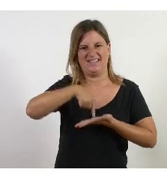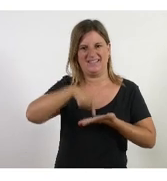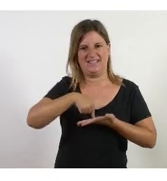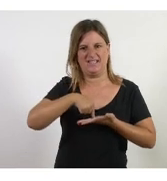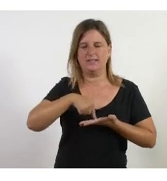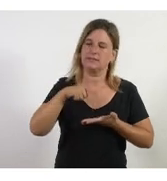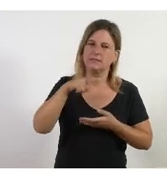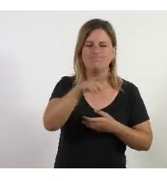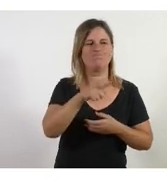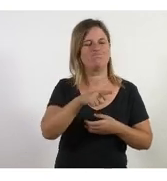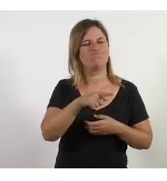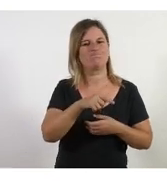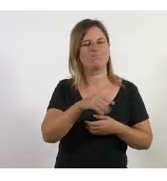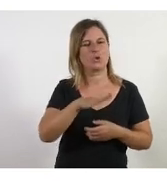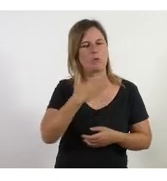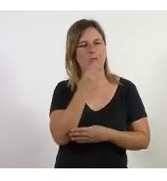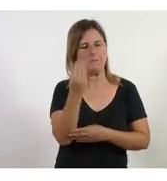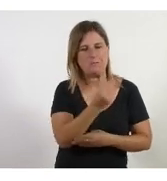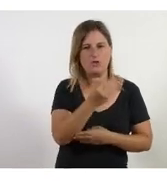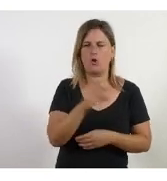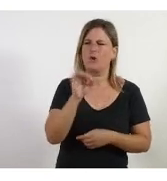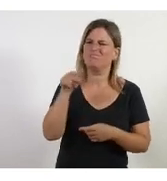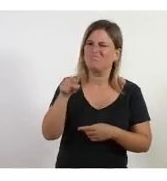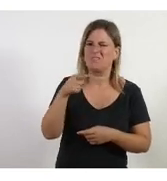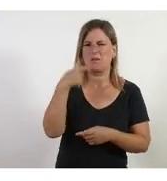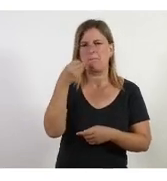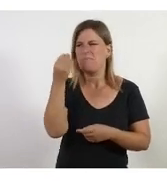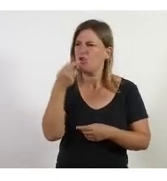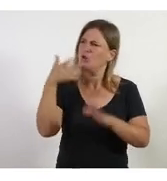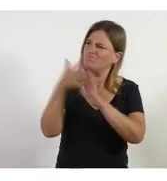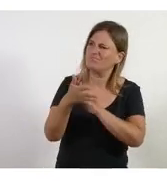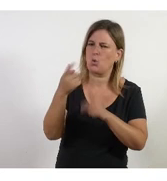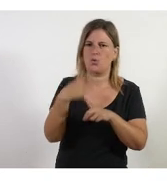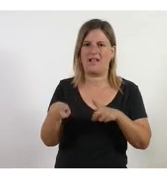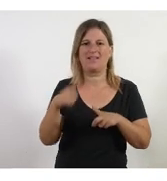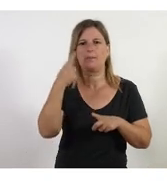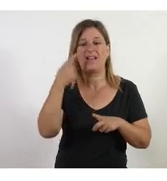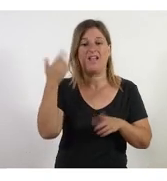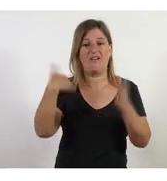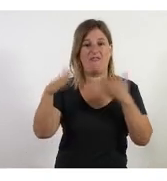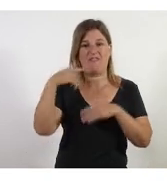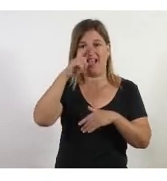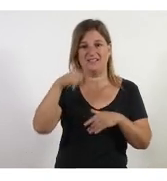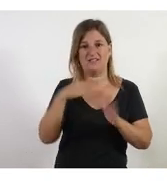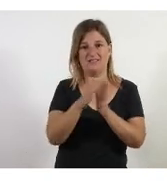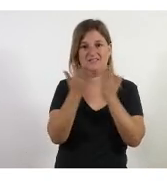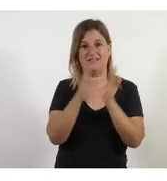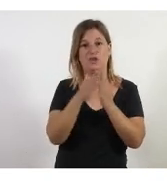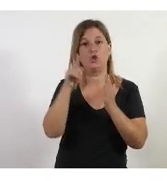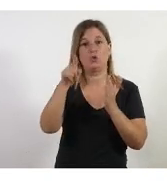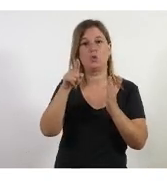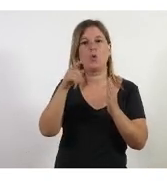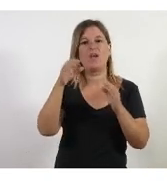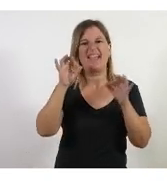millor. Això ho hagués pogut dir d'una altra manera. Això no sé què. Mira, jo vaig escriure fa anys un llibre que es diu Eres lo mejor que te ha